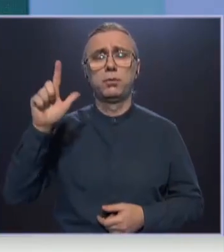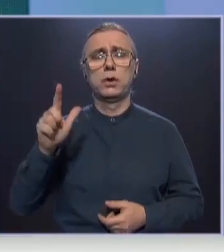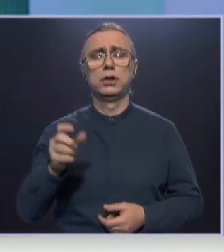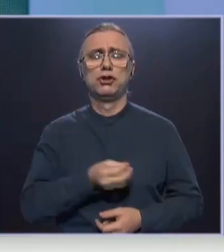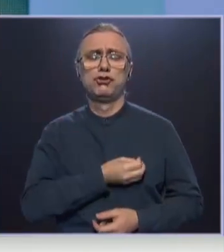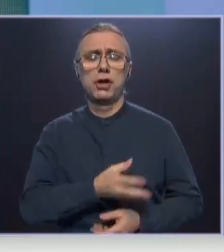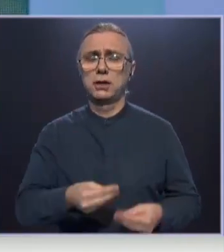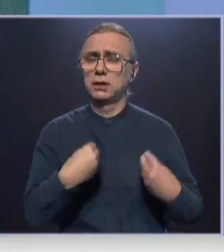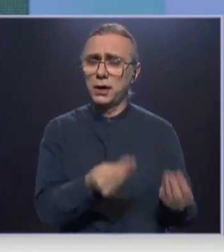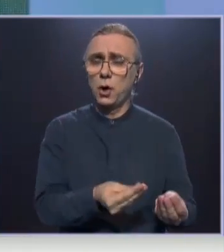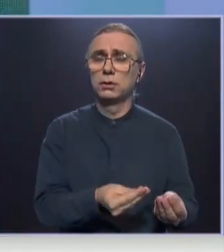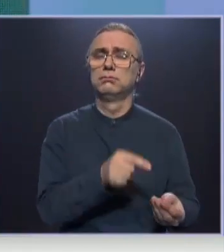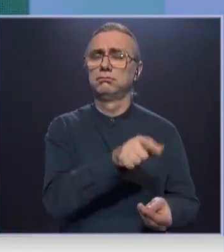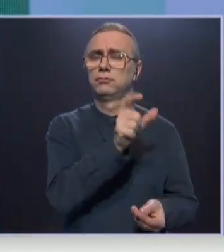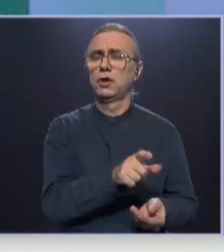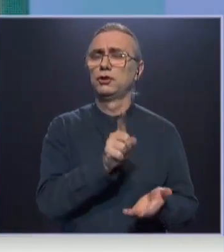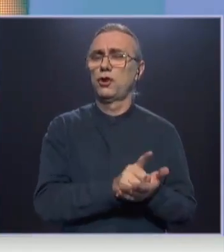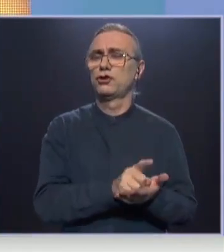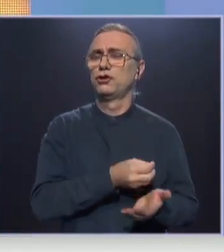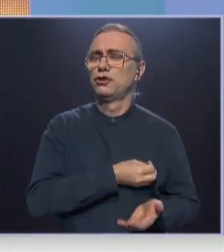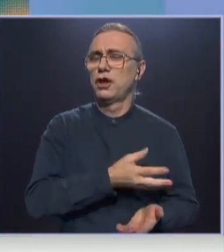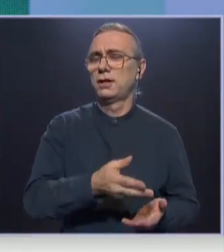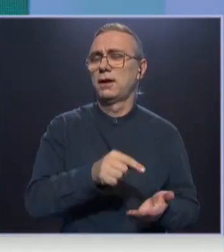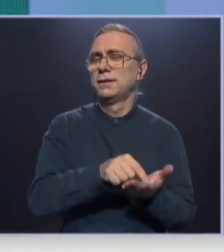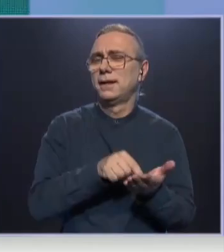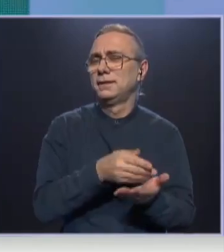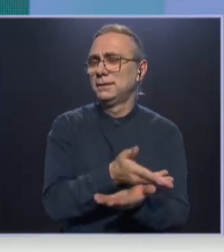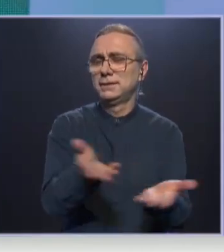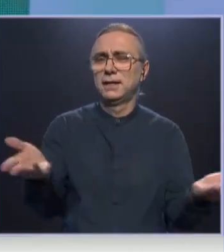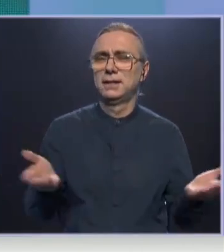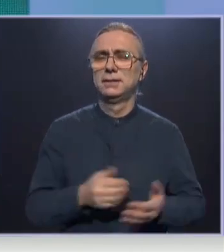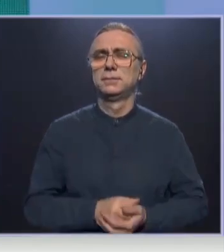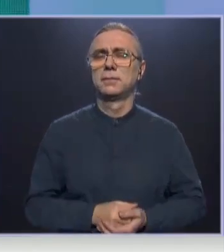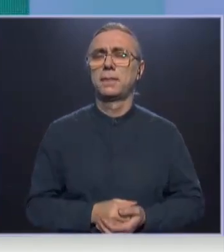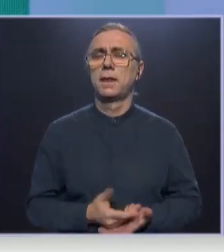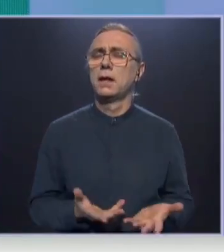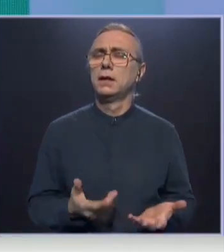делиться. Испытания придут. Я, честно говоря, не